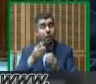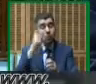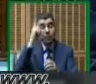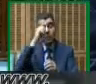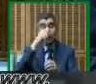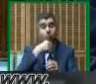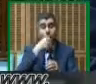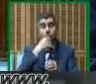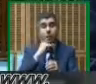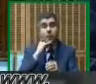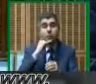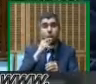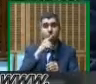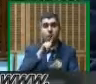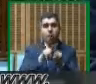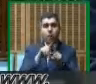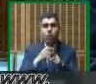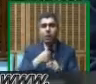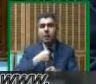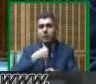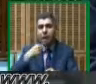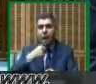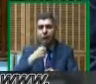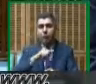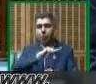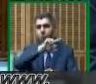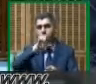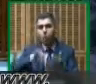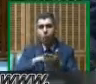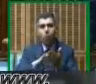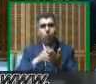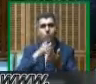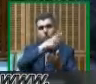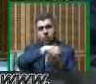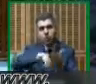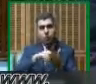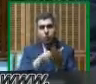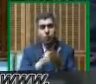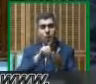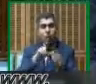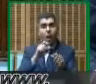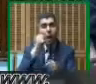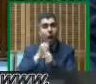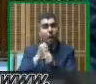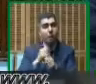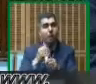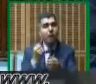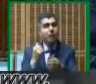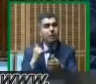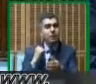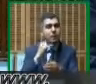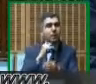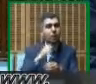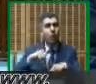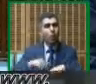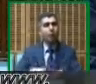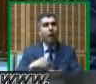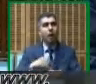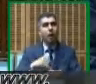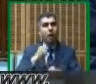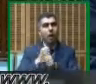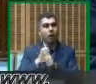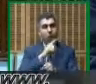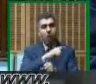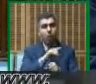والذي نريده لصحافتنا. وأنتم تسهرون على ورش ضخم علمتم مؤخرا على شروع